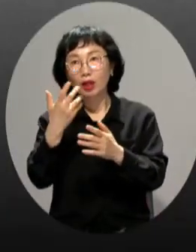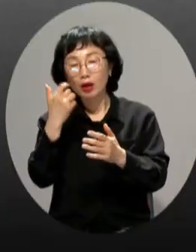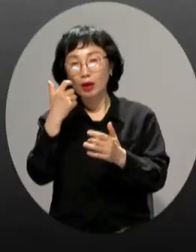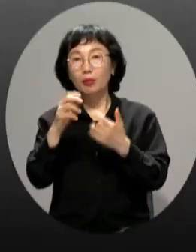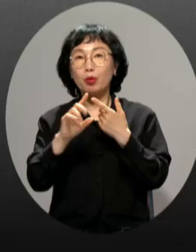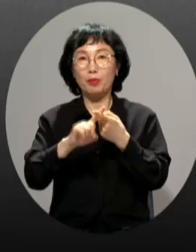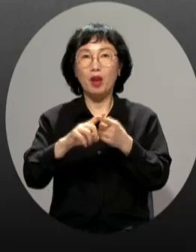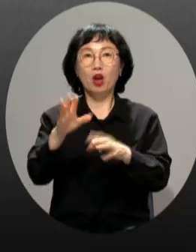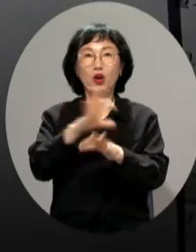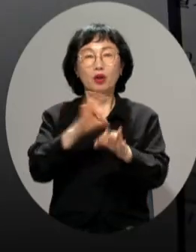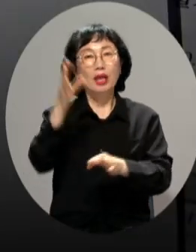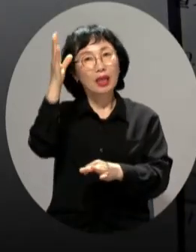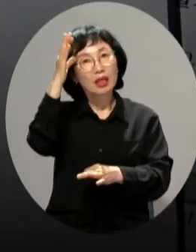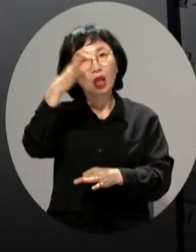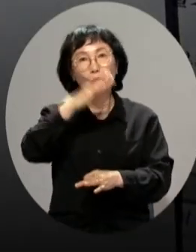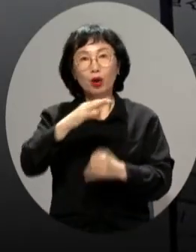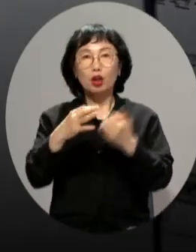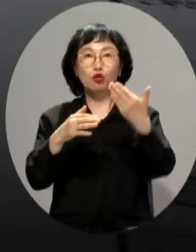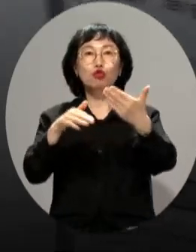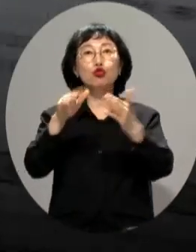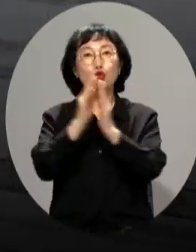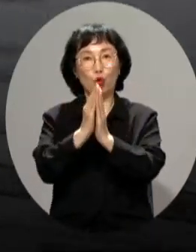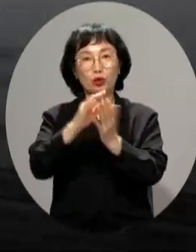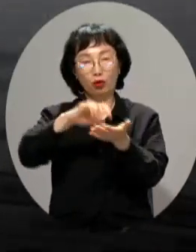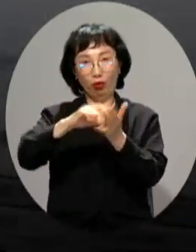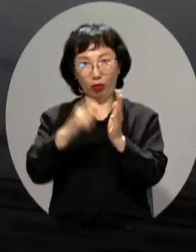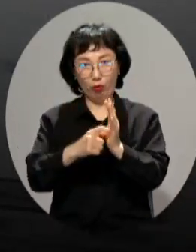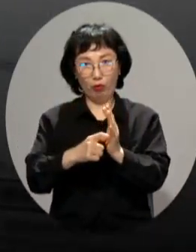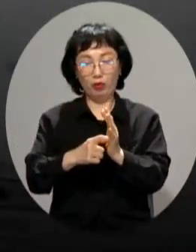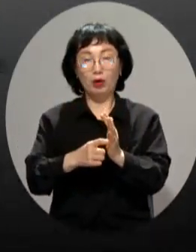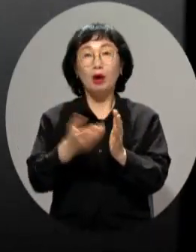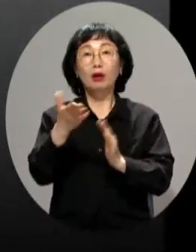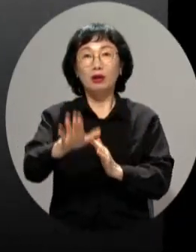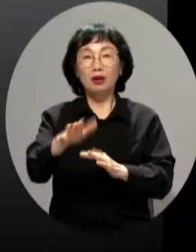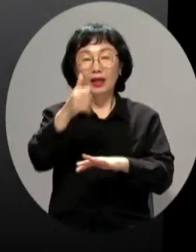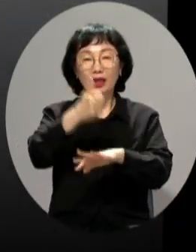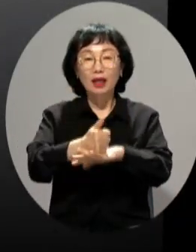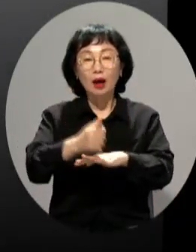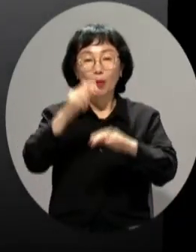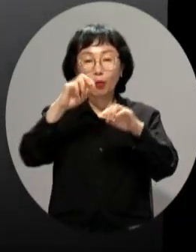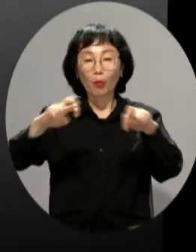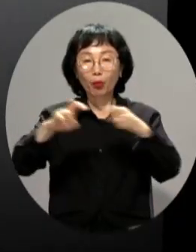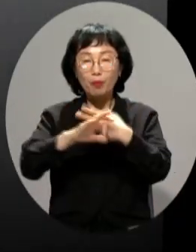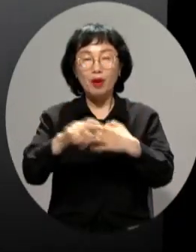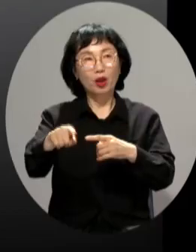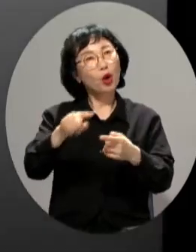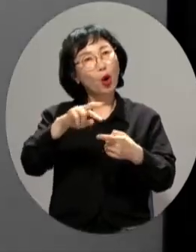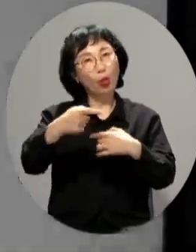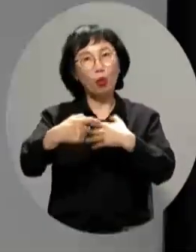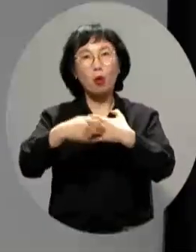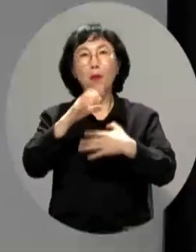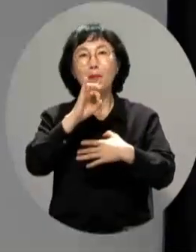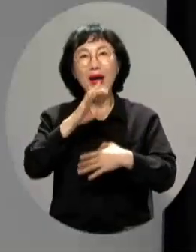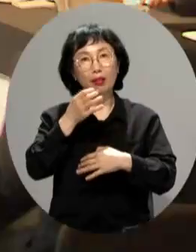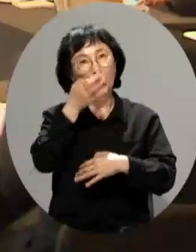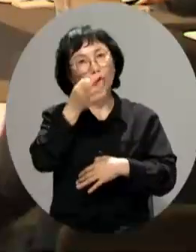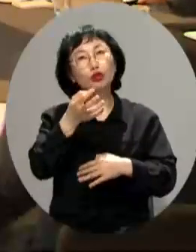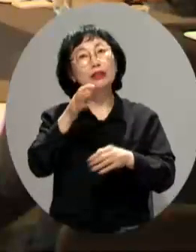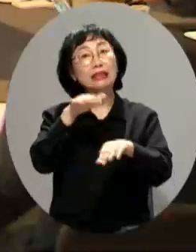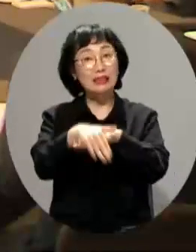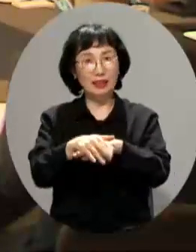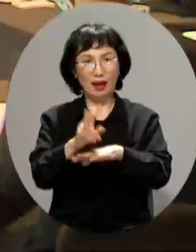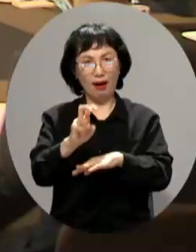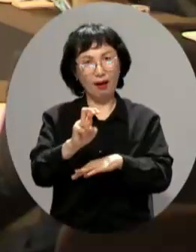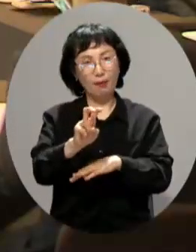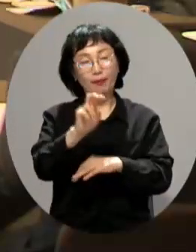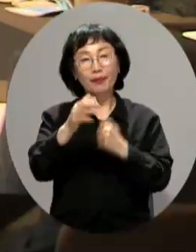잼버리의 경제적 기대 효과는 무려 9조 원 안팎. 하지만 이 역시 허수일 가능성을 배제할 수 없습니다. 주최